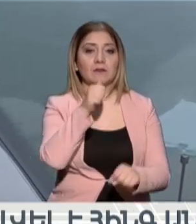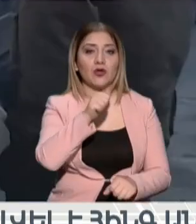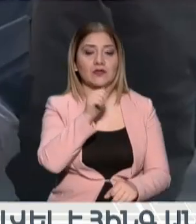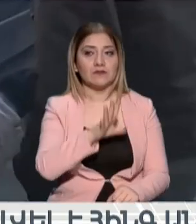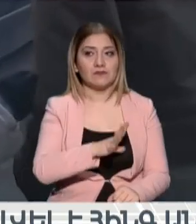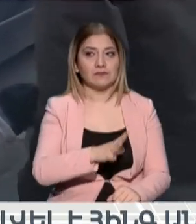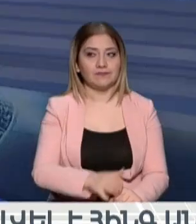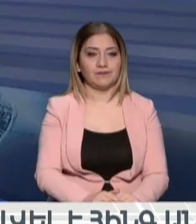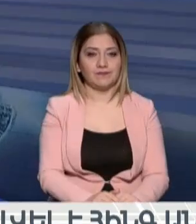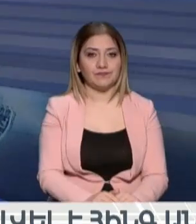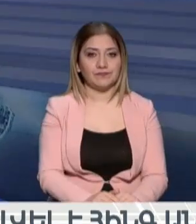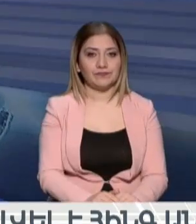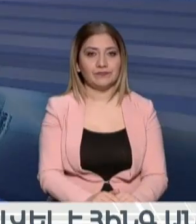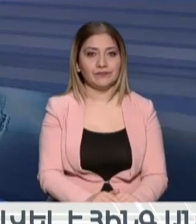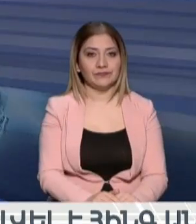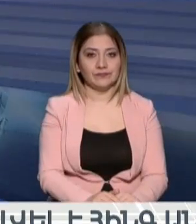արել։